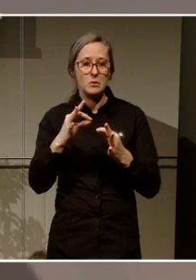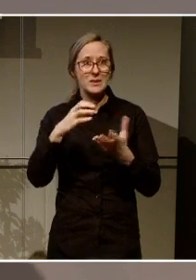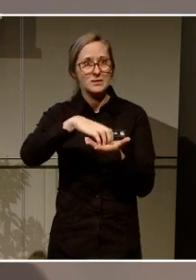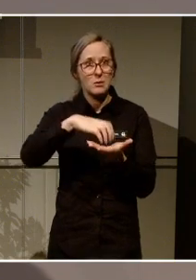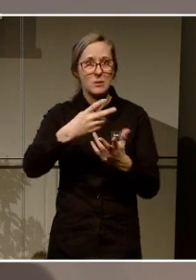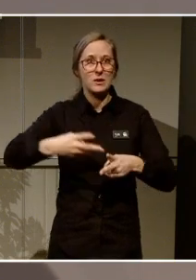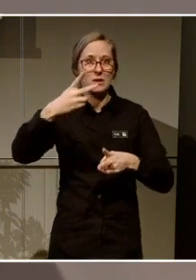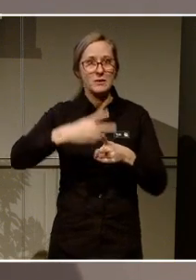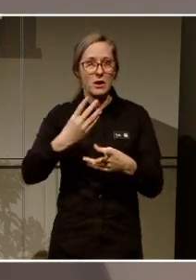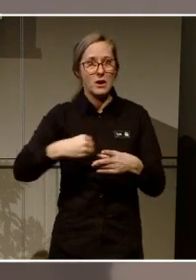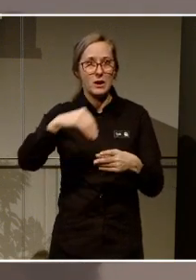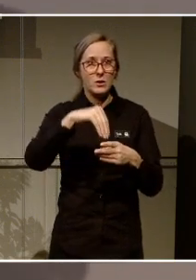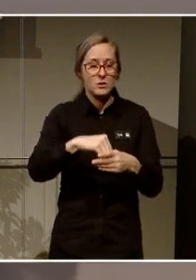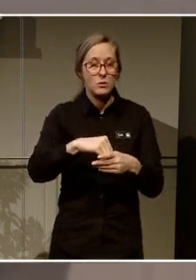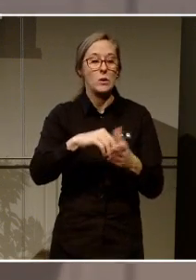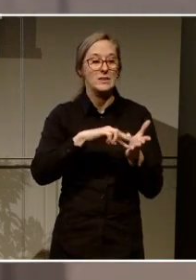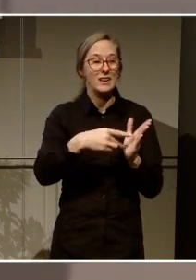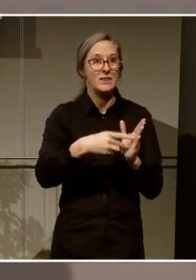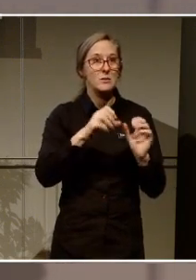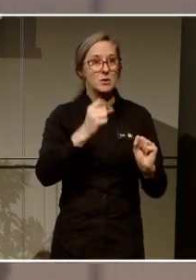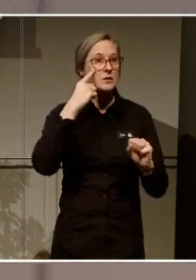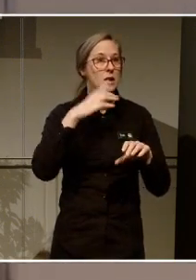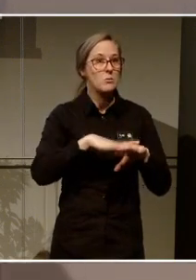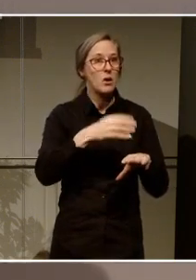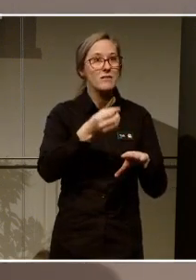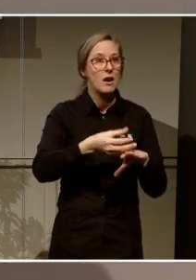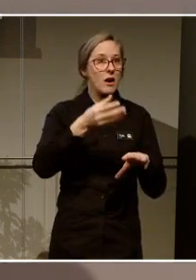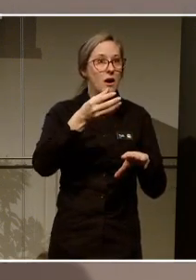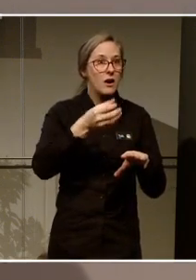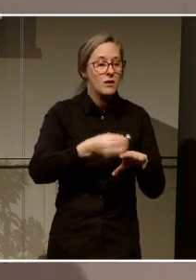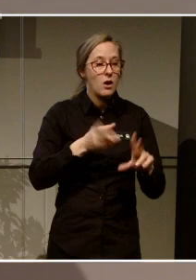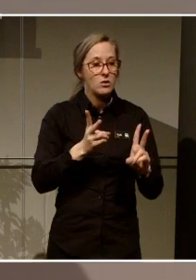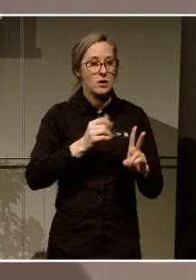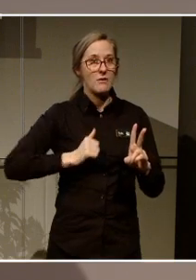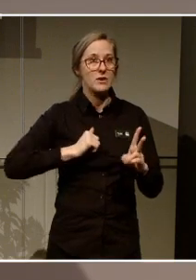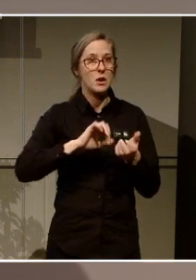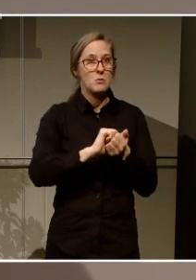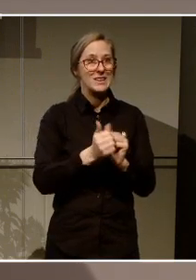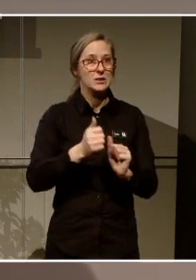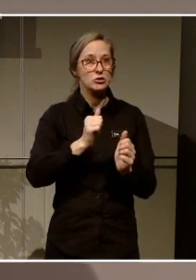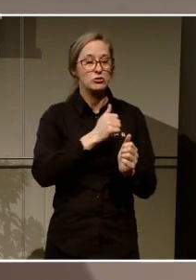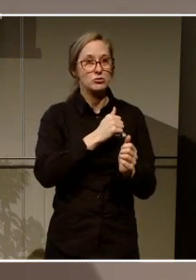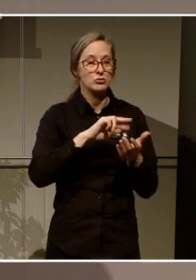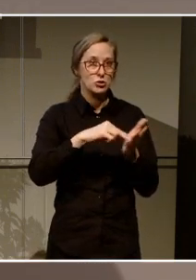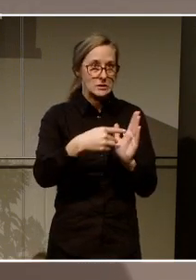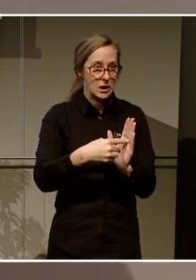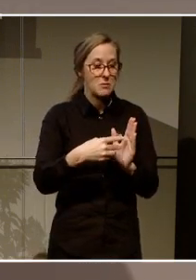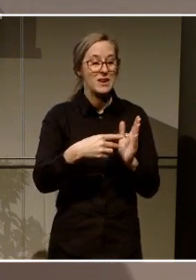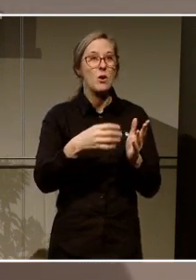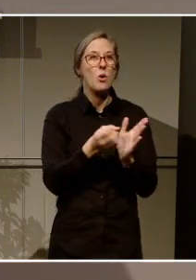Det bygger på att tekniken bär världen. Det bygger på att vi ska förstå att tekniken används i ett politiskt system för demokrati,